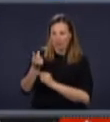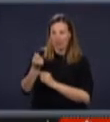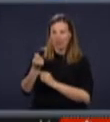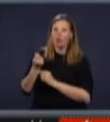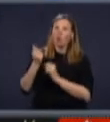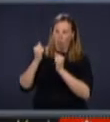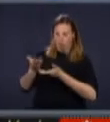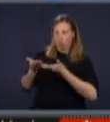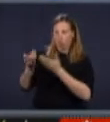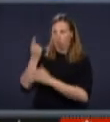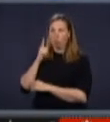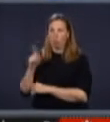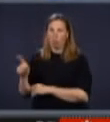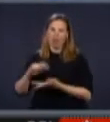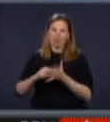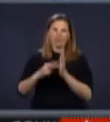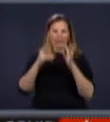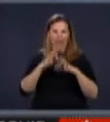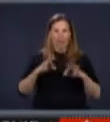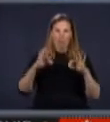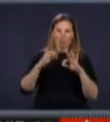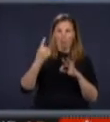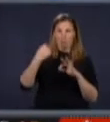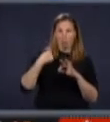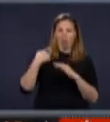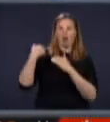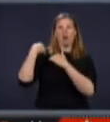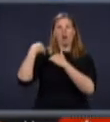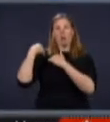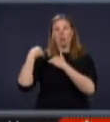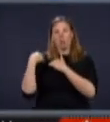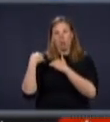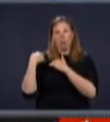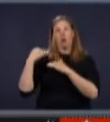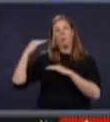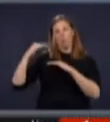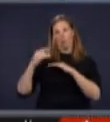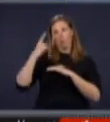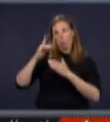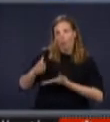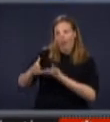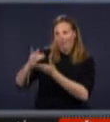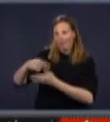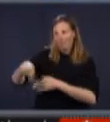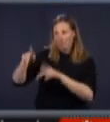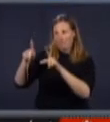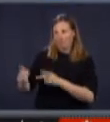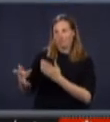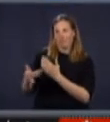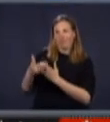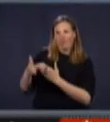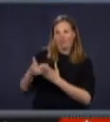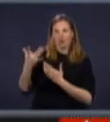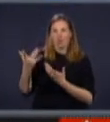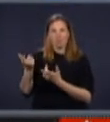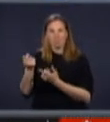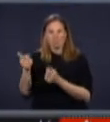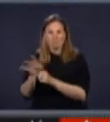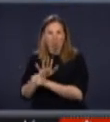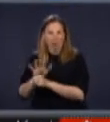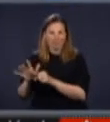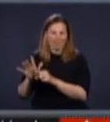Puis, à ce moment-là, ça nous mettrait un poids moins grand au niveau du gouvernement pour permettre à ceux pour toutes sortes de raisons, ne peuvent pas